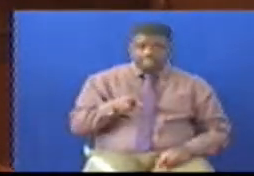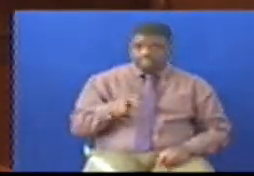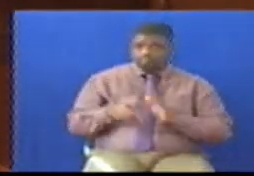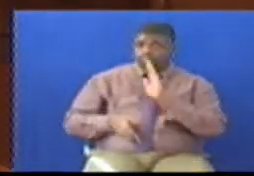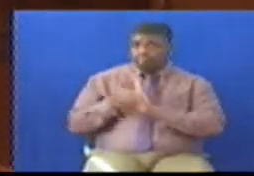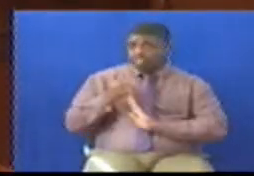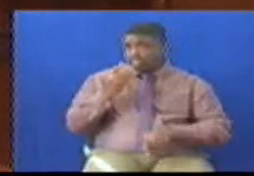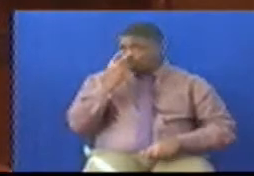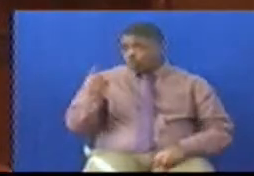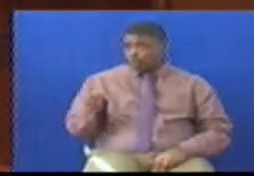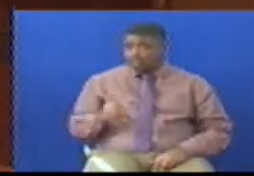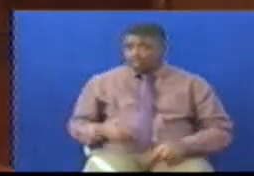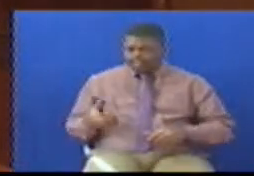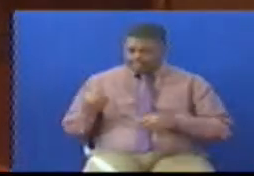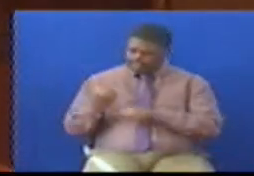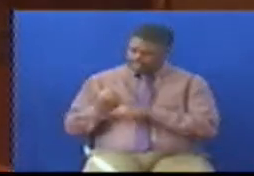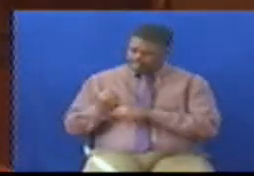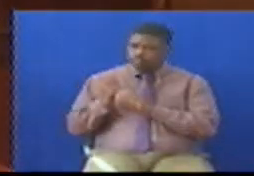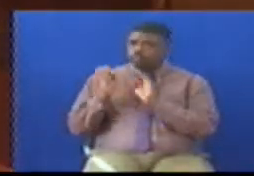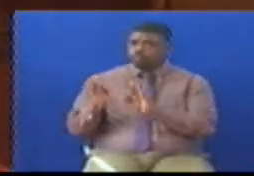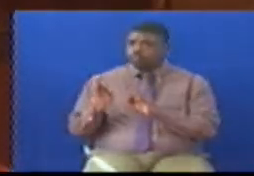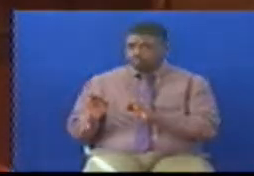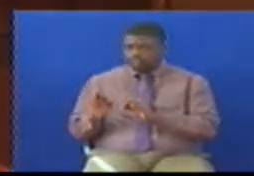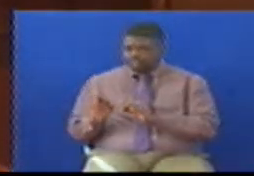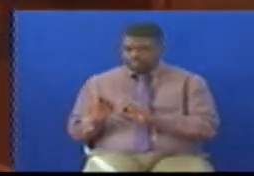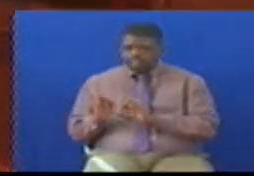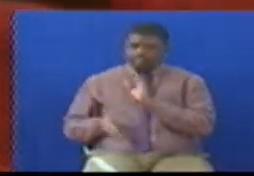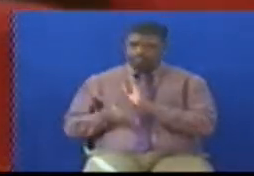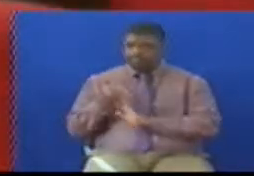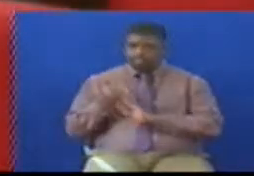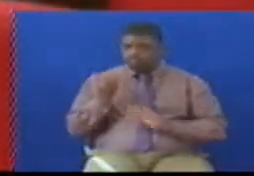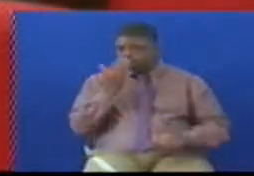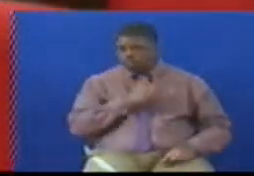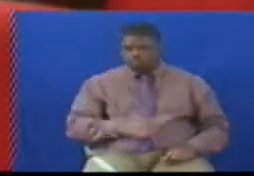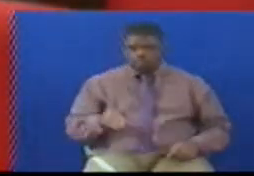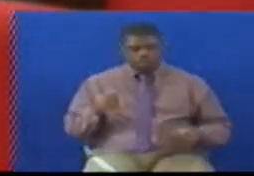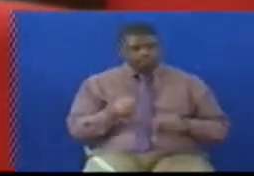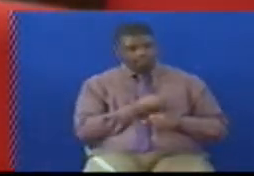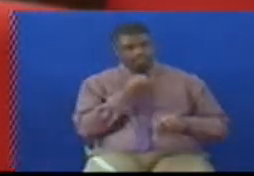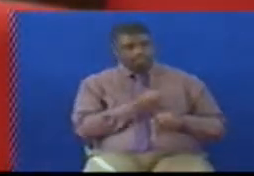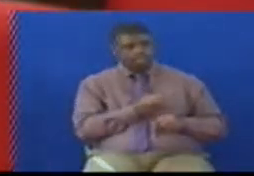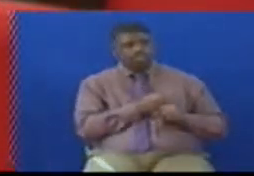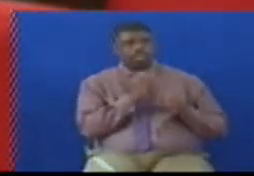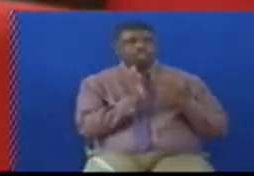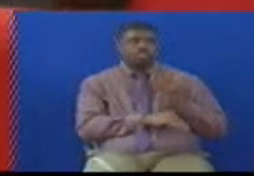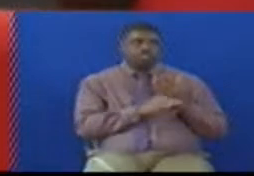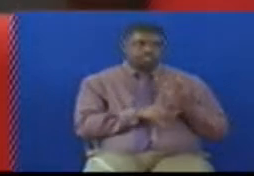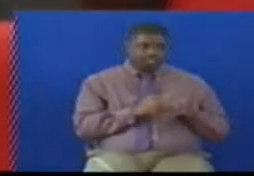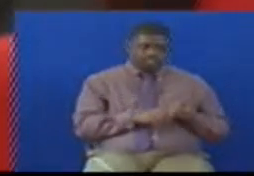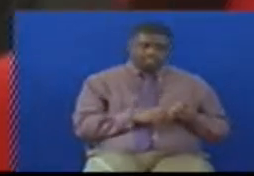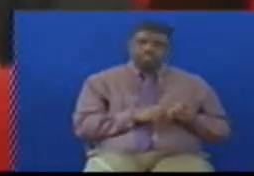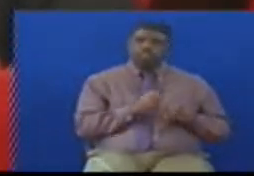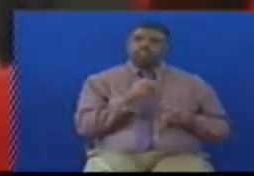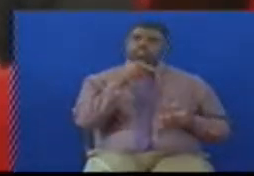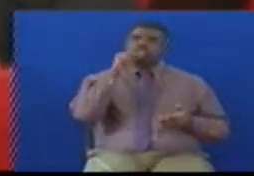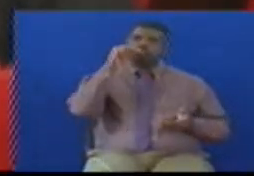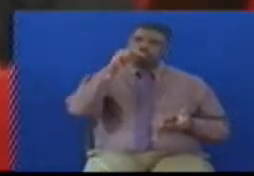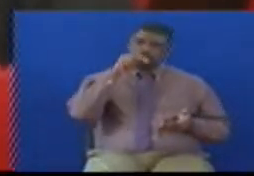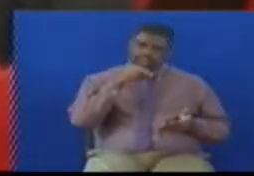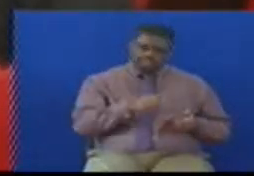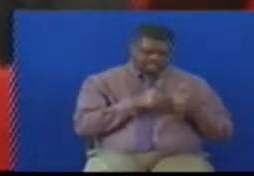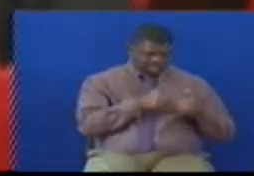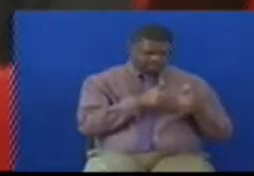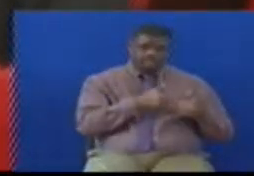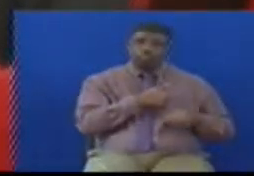tumeanza kuona linafanya kazi nzuri na limeshaanza kuondoka katika kufanya kazi kwa hasara linaweza kusimama lenyewe.